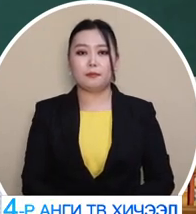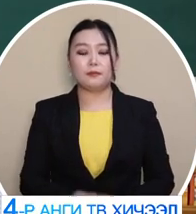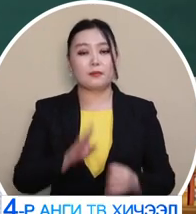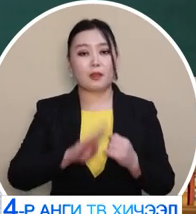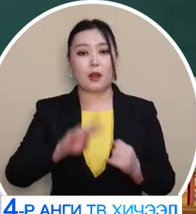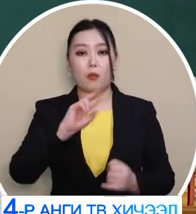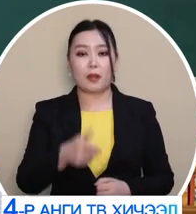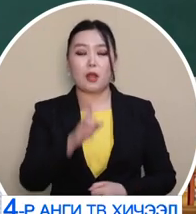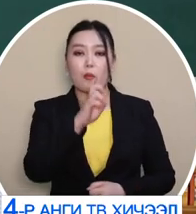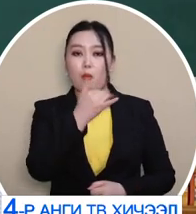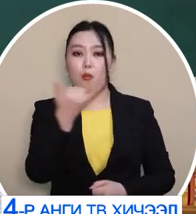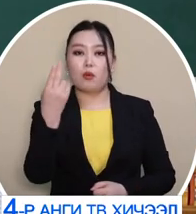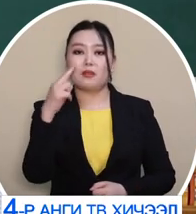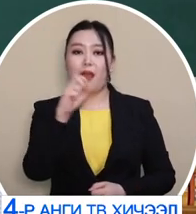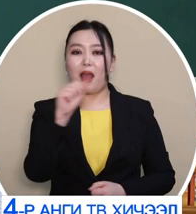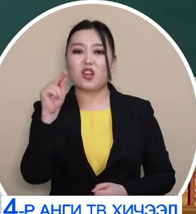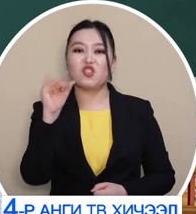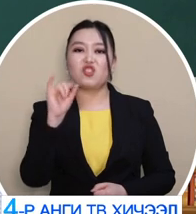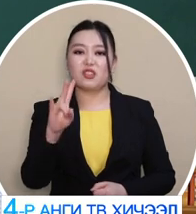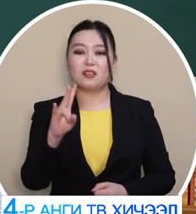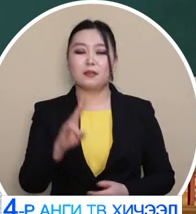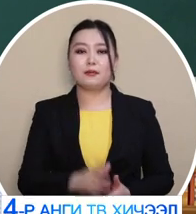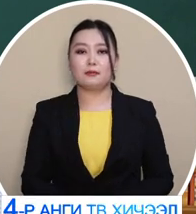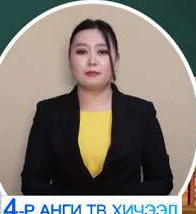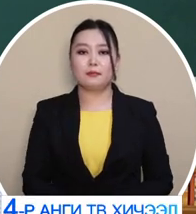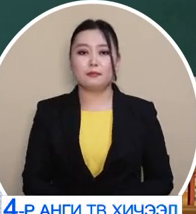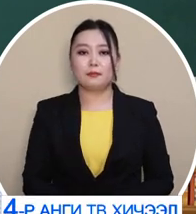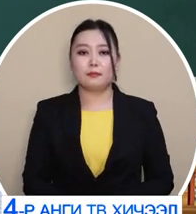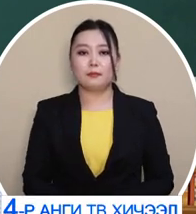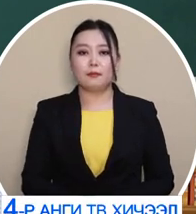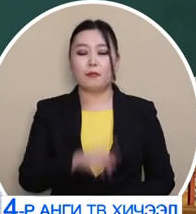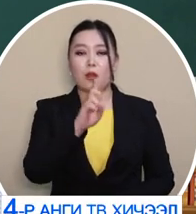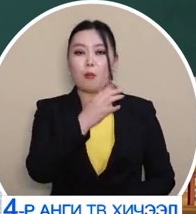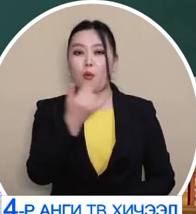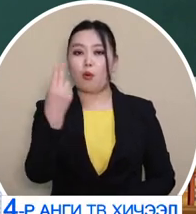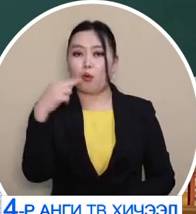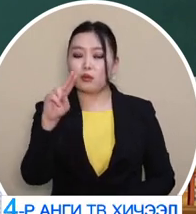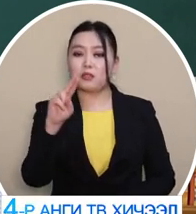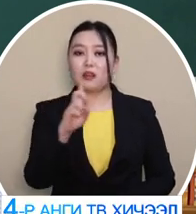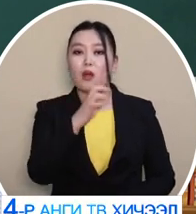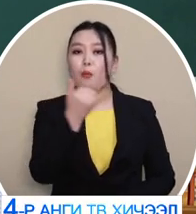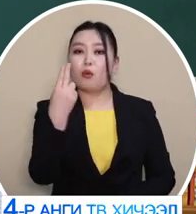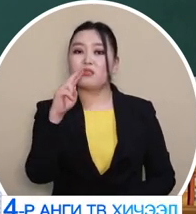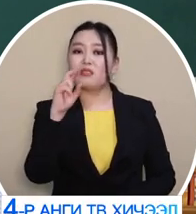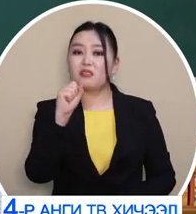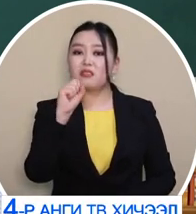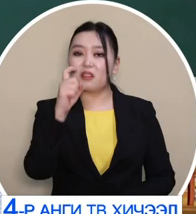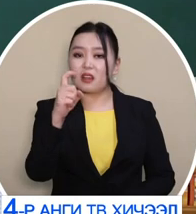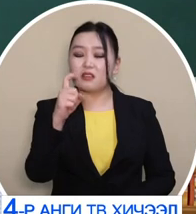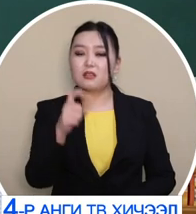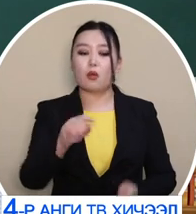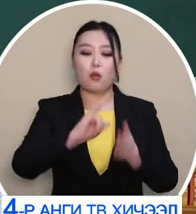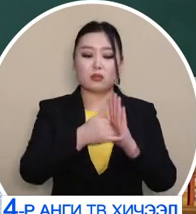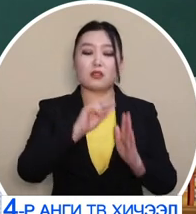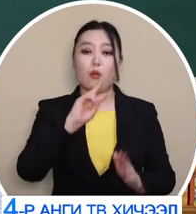Тэгвэл дараагийн үг маань буудаачин гэсэн үгийн утгыг тайлбарлая. Тэгэхээр бууд буудах гэсэн утгатай